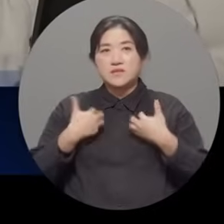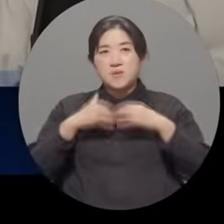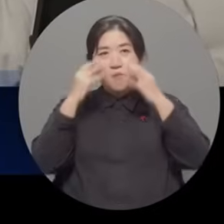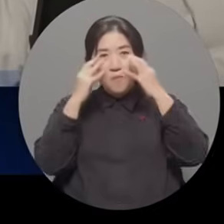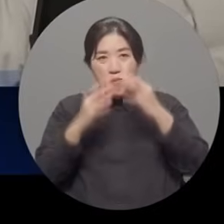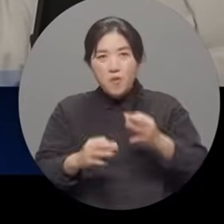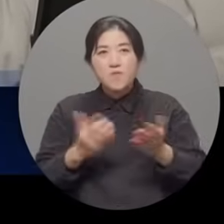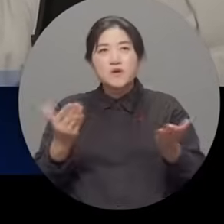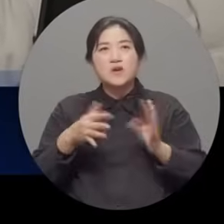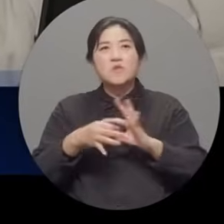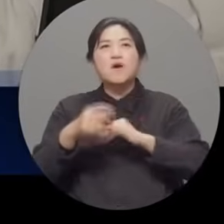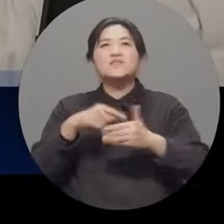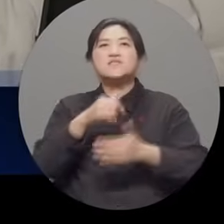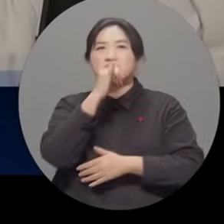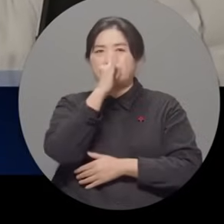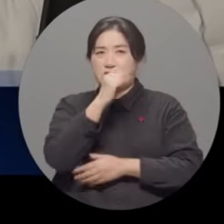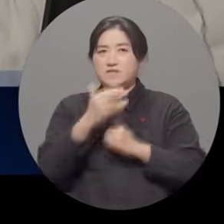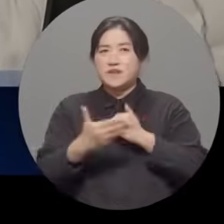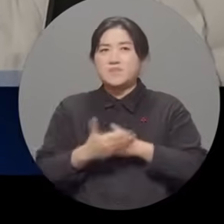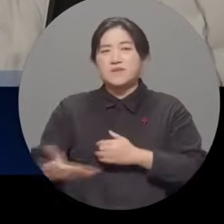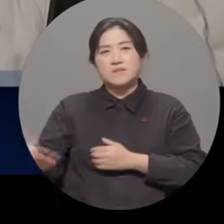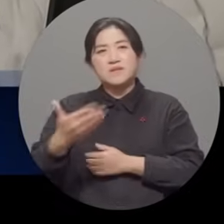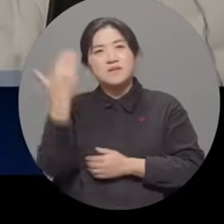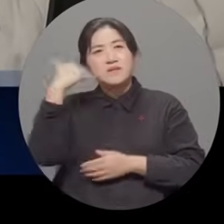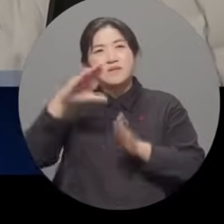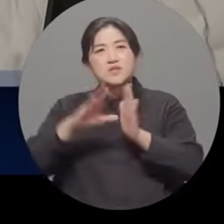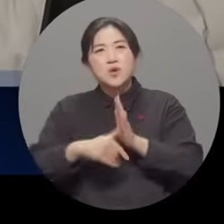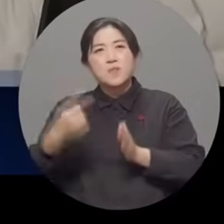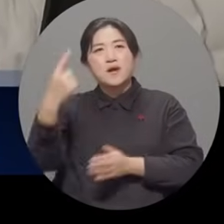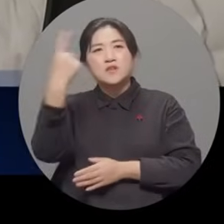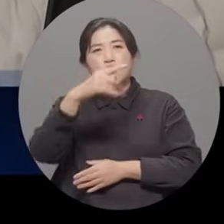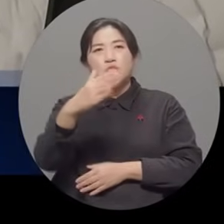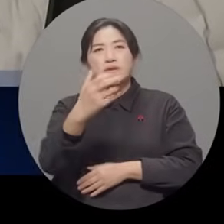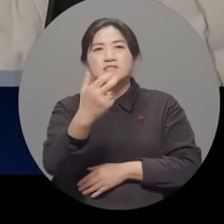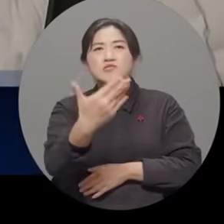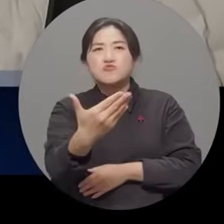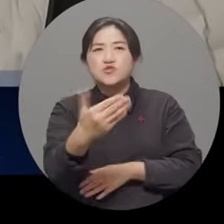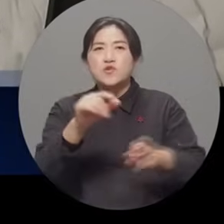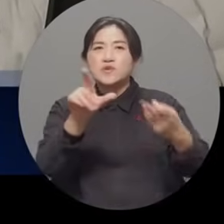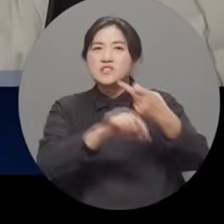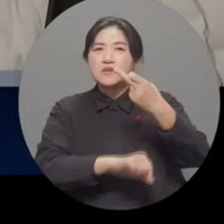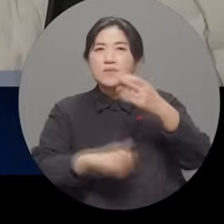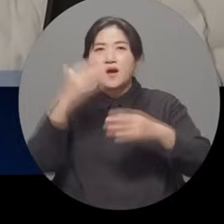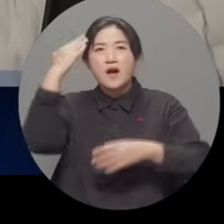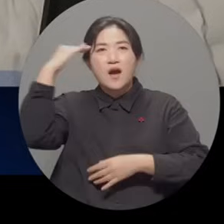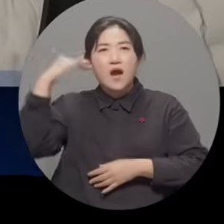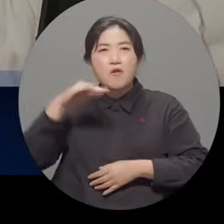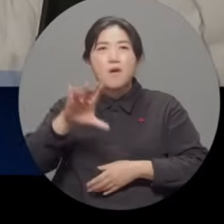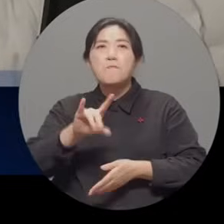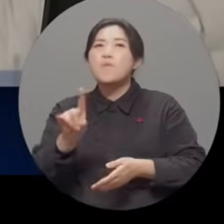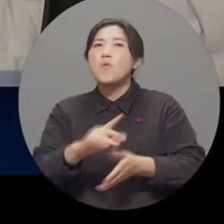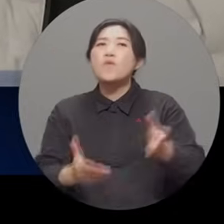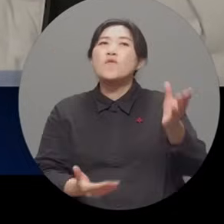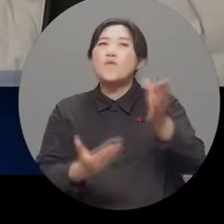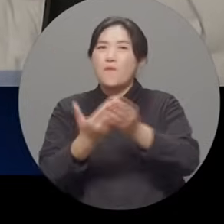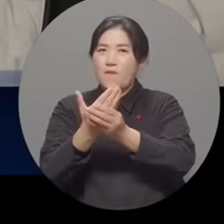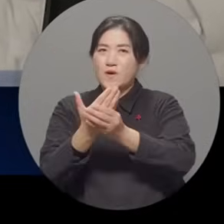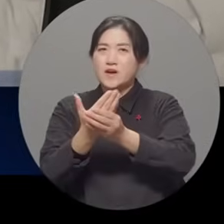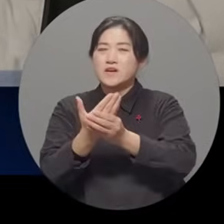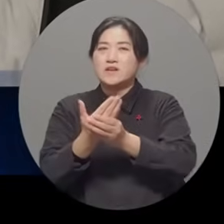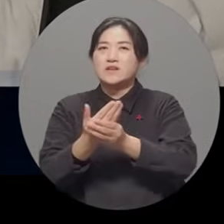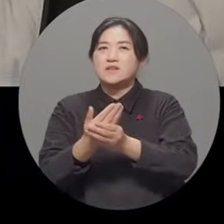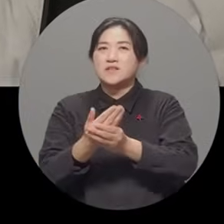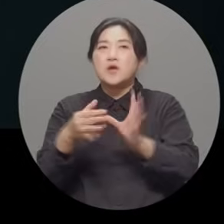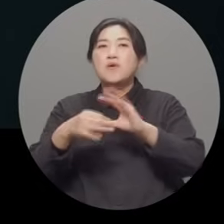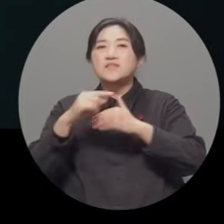일에 관심을 갖게 되잖아요. 그러면 그분들이 이제 그때 정말 79년 12월에 우리나라에서 어떤 일이 벌어졌는지를